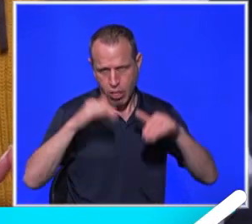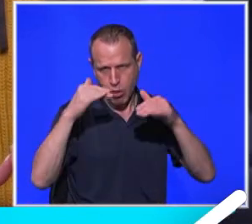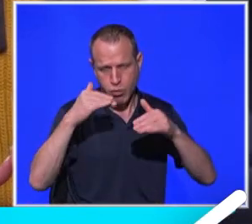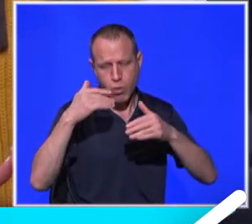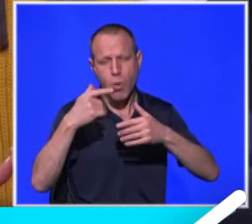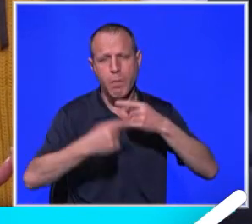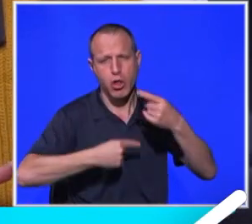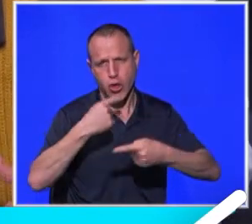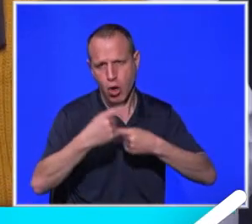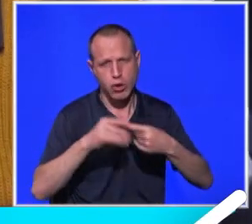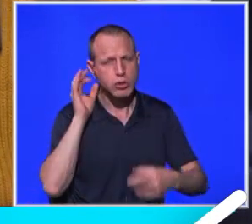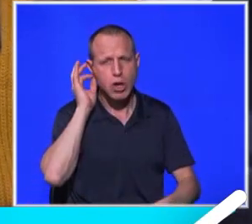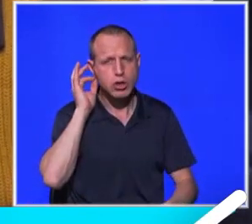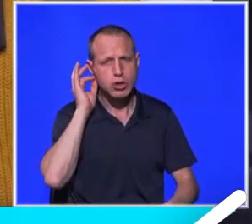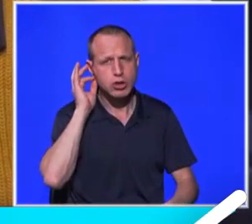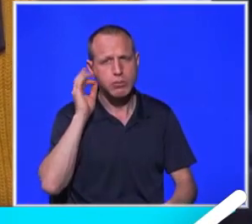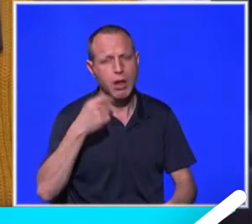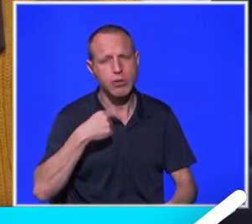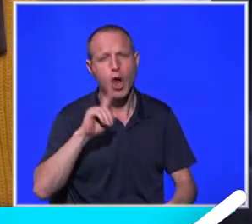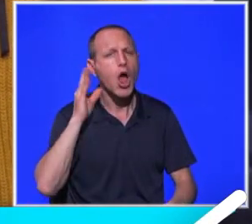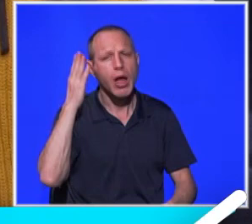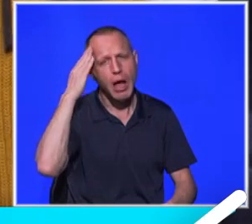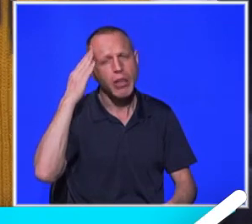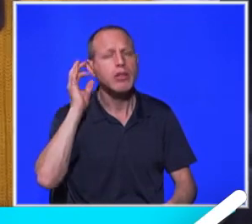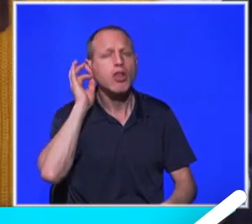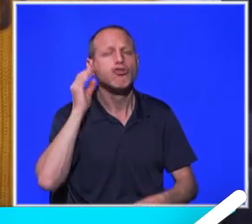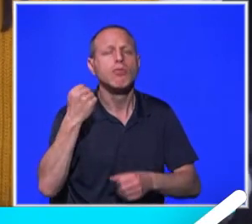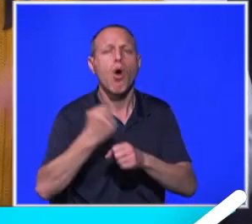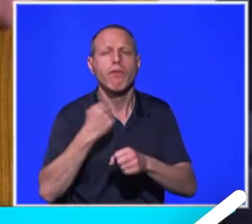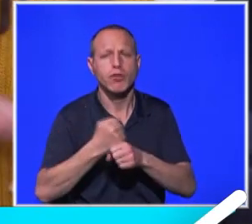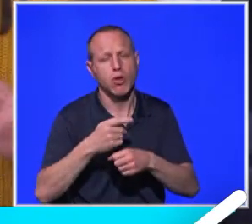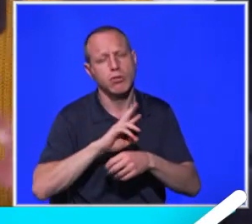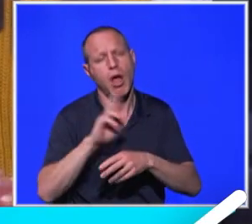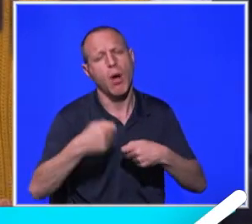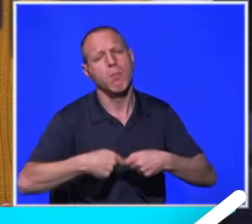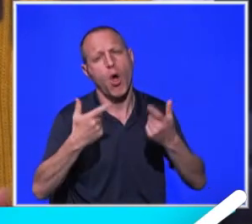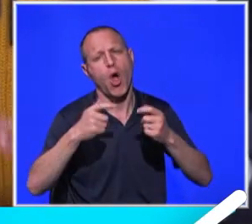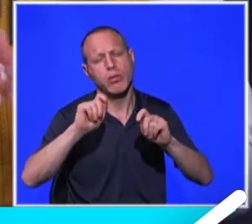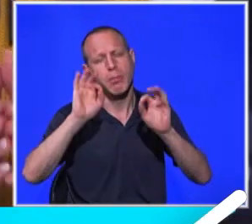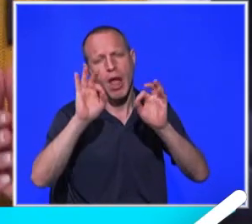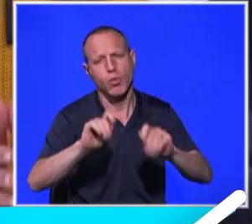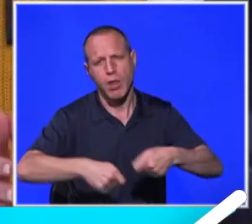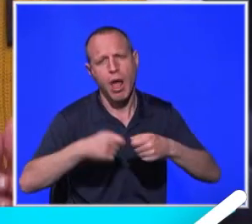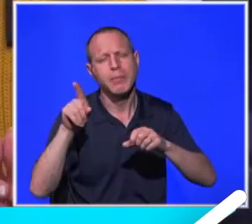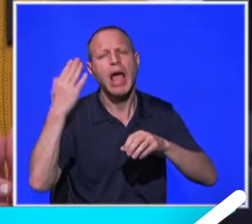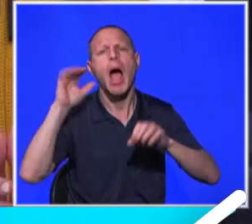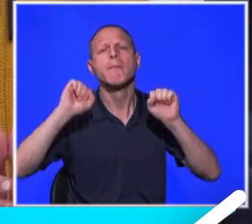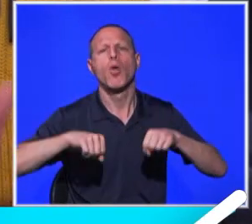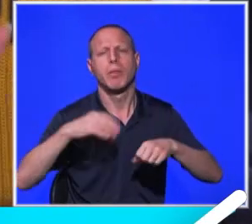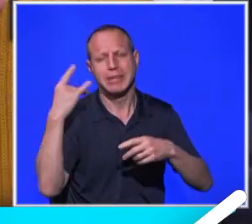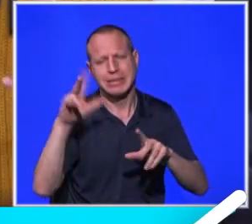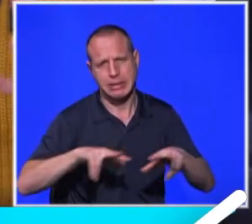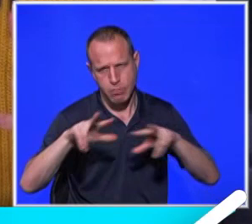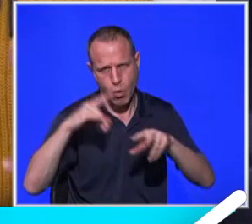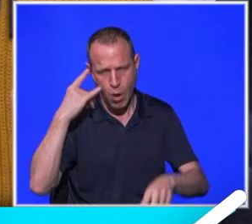עבדו. אני בסביבה שלי לא הכרתי נשים שעובדות, חוץ מאלה שהיו מורות ומוכרות בחנות נעליים, כי זה היה בבעלותם. אז הציבור החרדי עכשיו, הוא